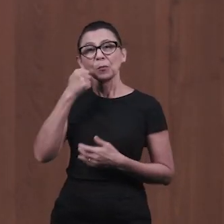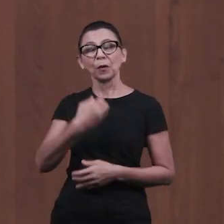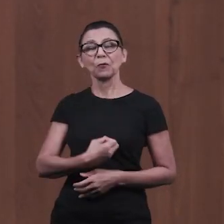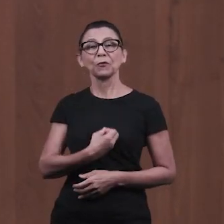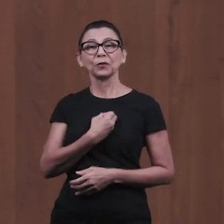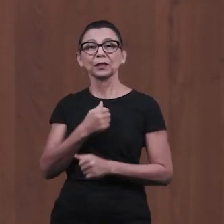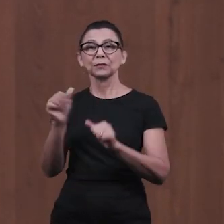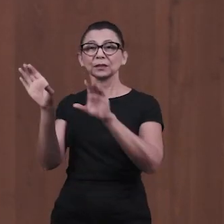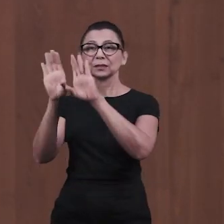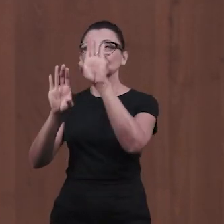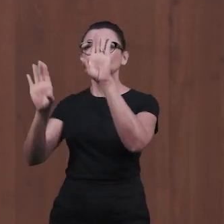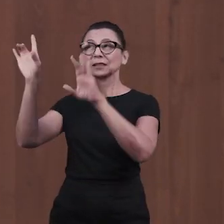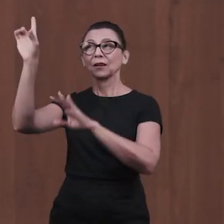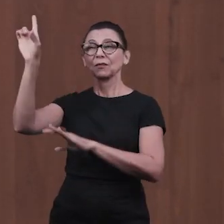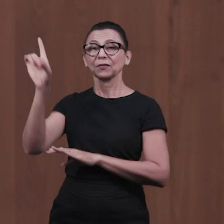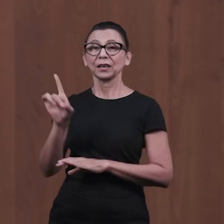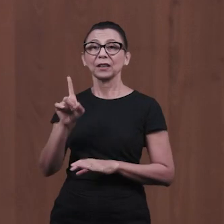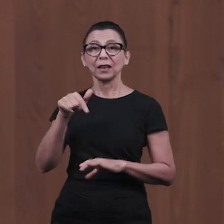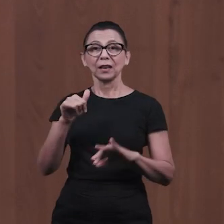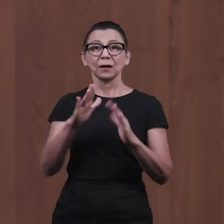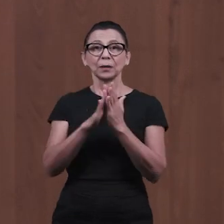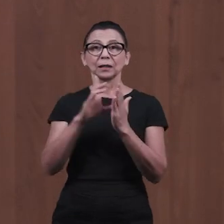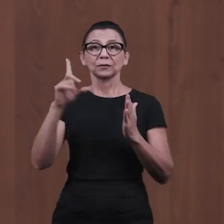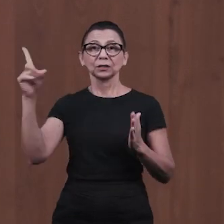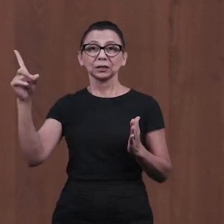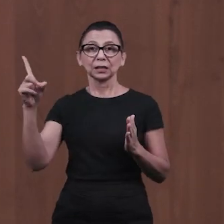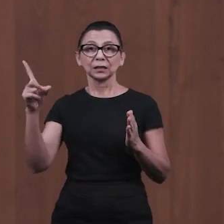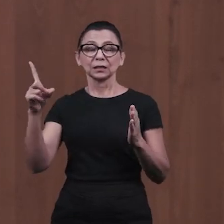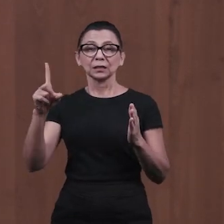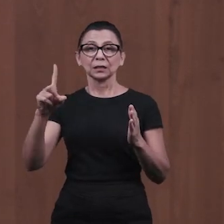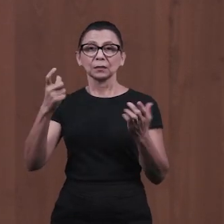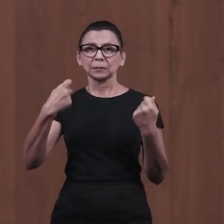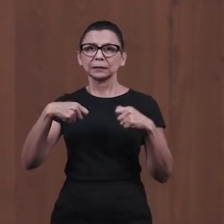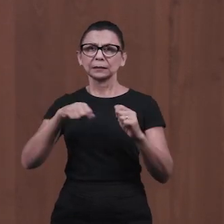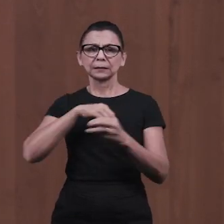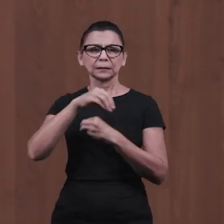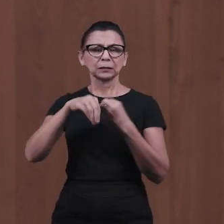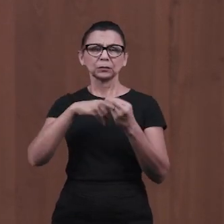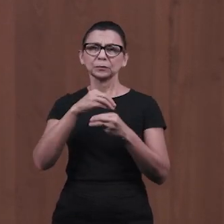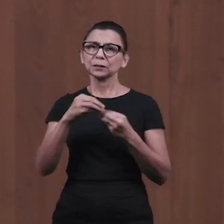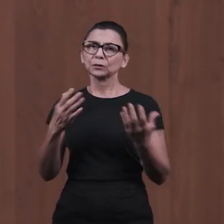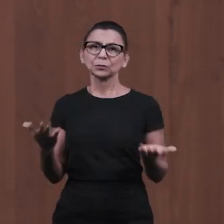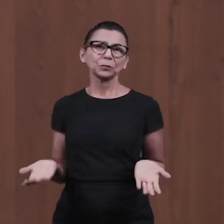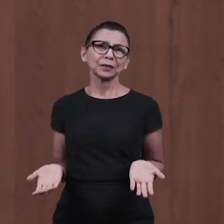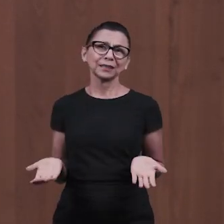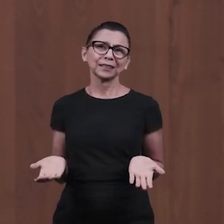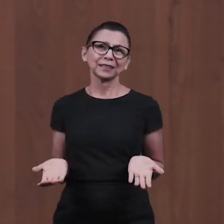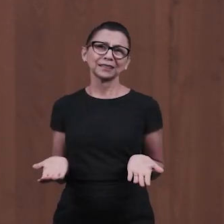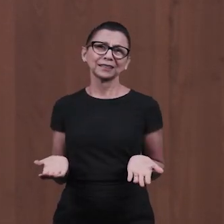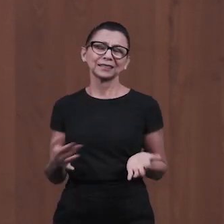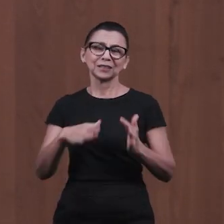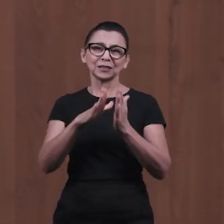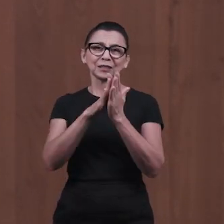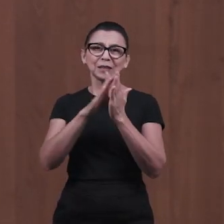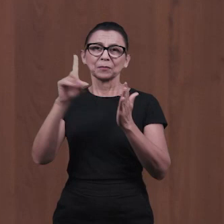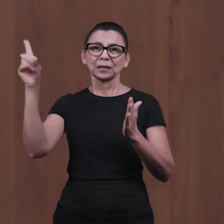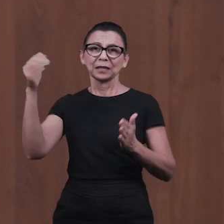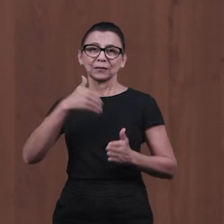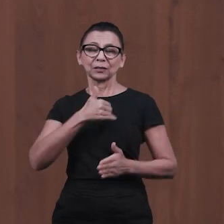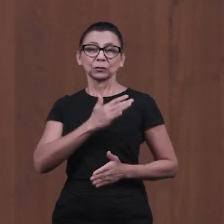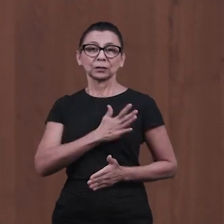la parole de Dieu qui n'a pas besoin de mélange. La parole révélée à nos cœurs à travers le